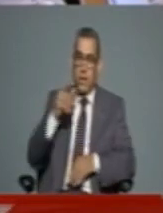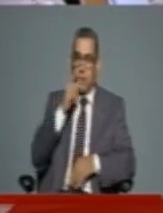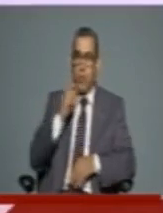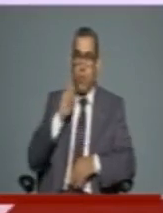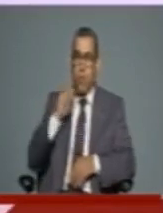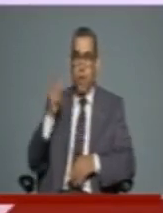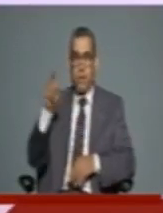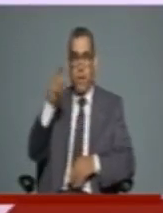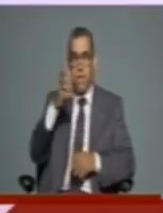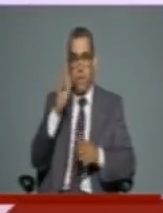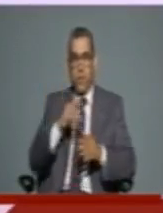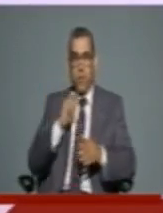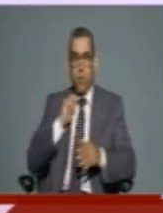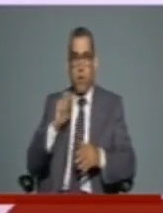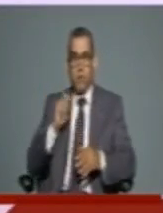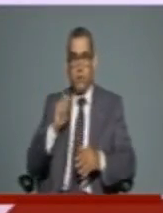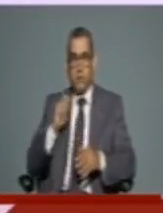محافظة